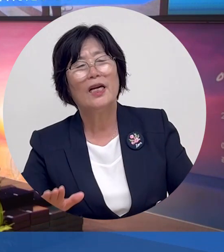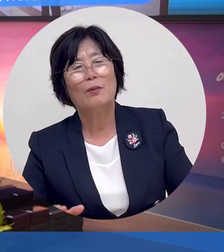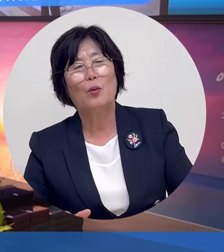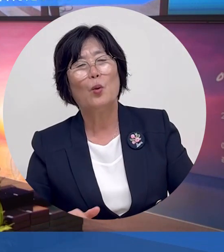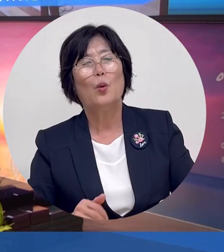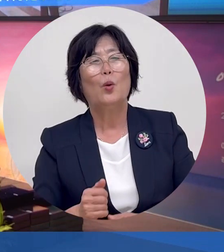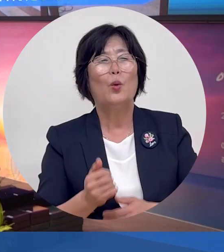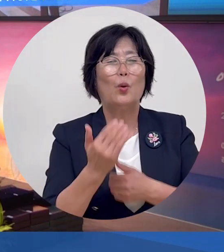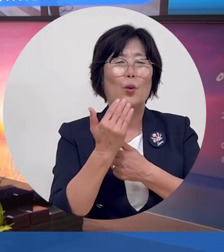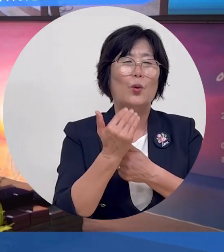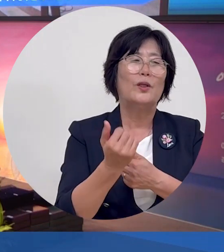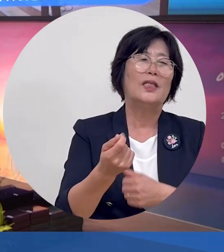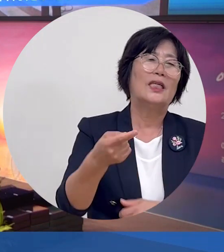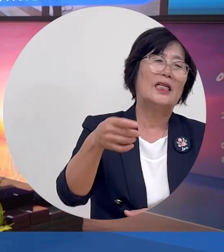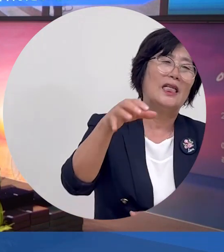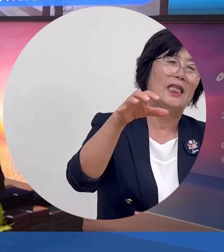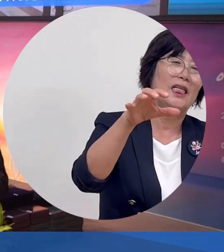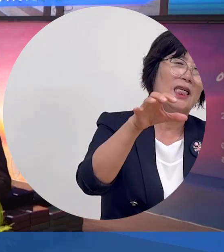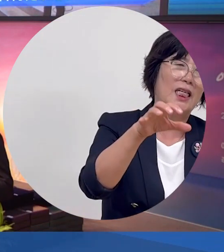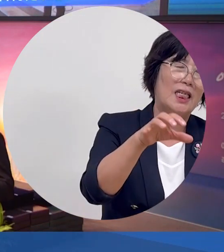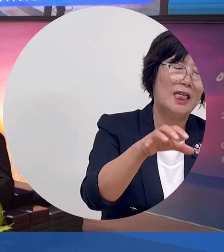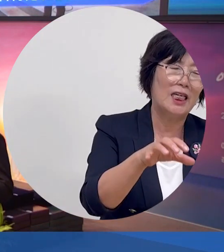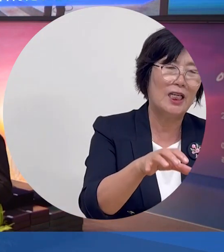우리를 부르신